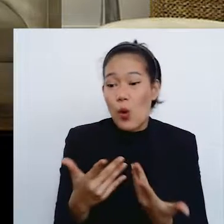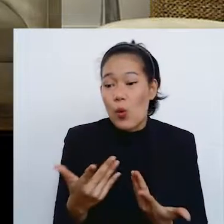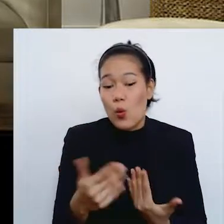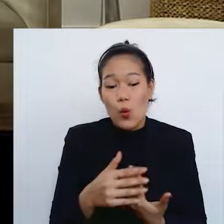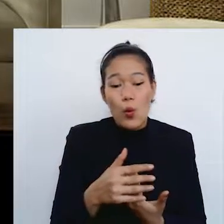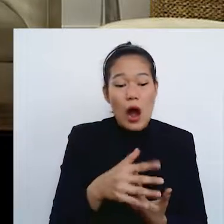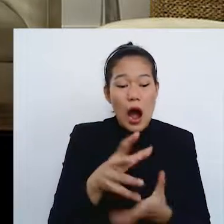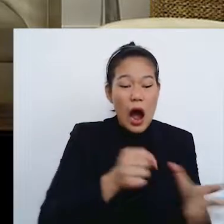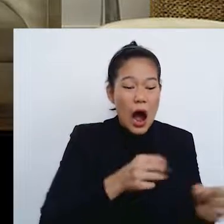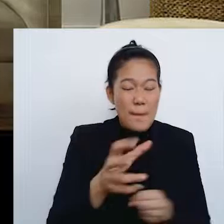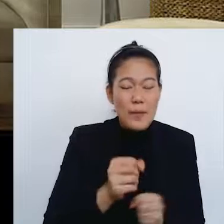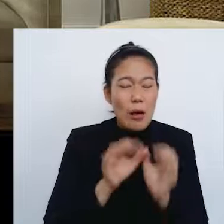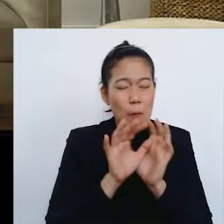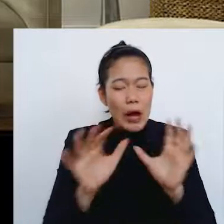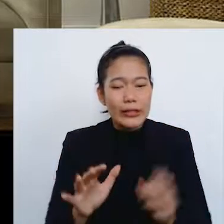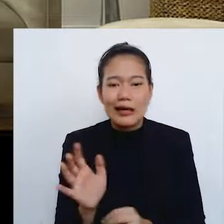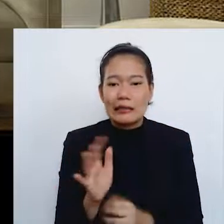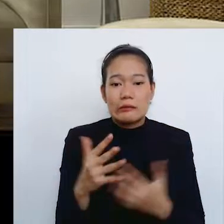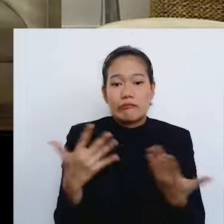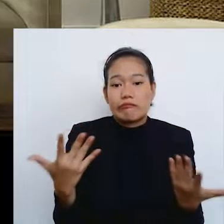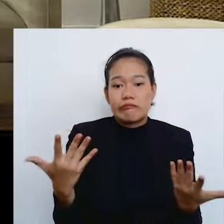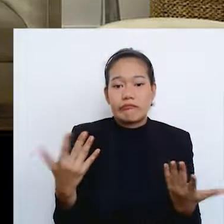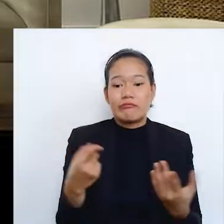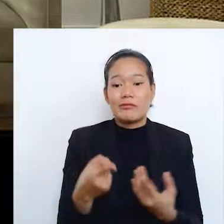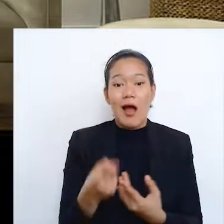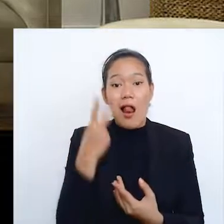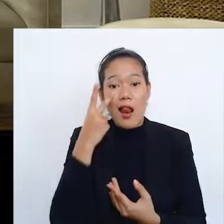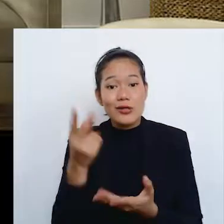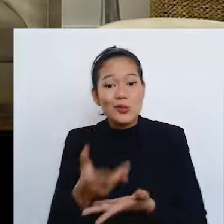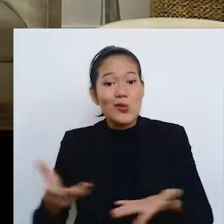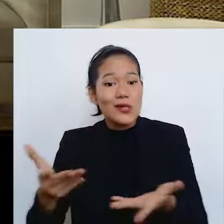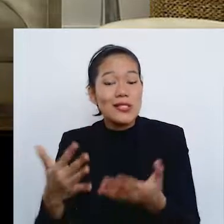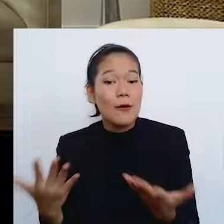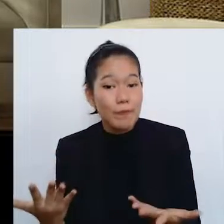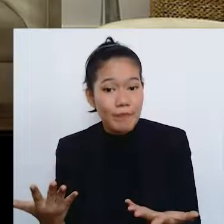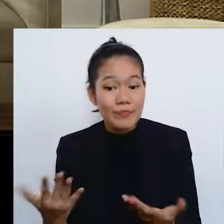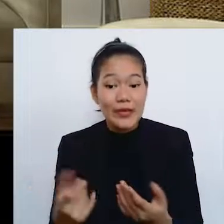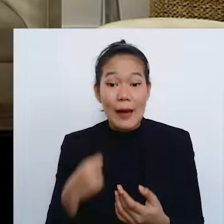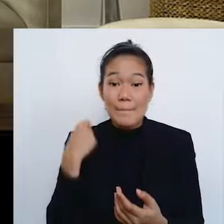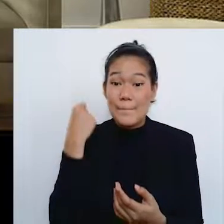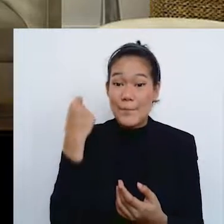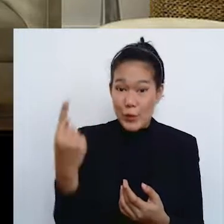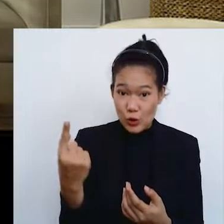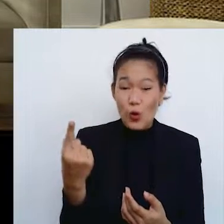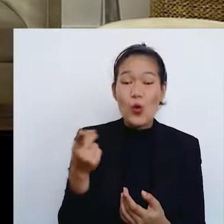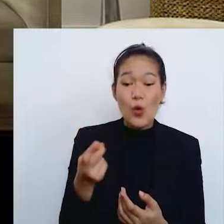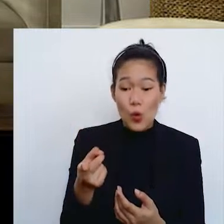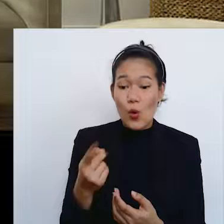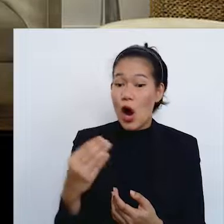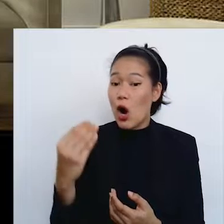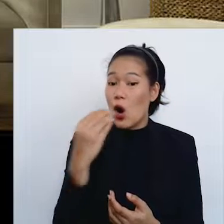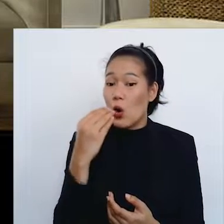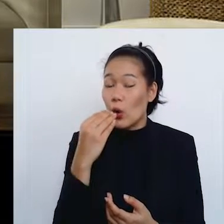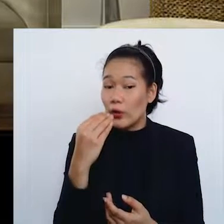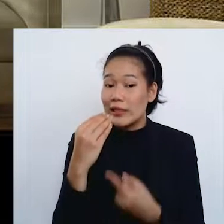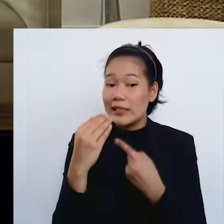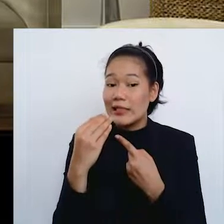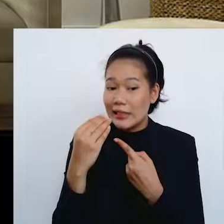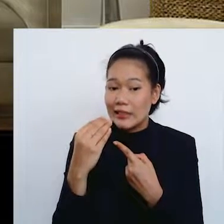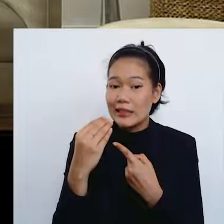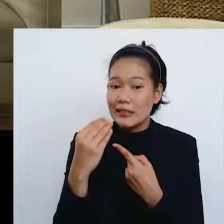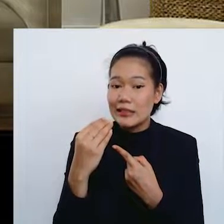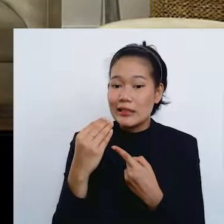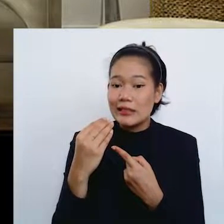mereka mengambilnya berlebihan. Maka apa yang terjadi, saudara? Keesokan harinya, roti mana